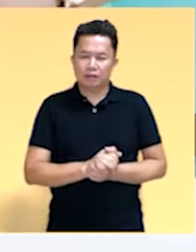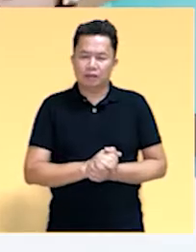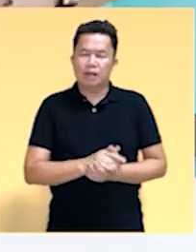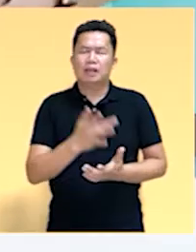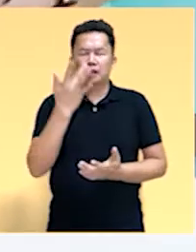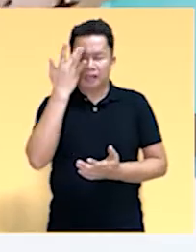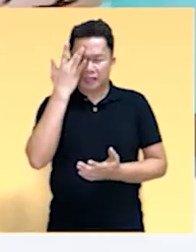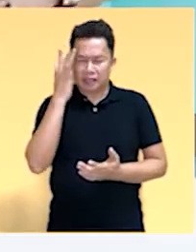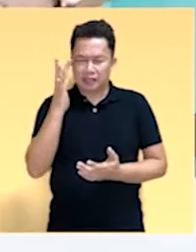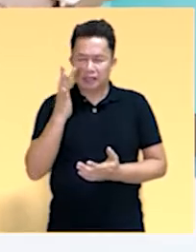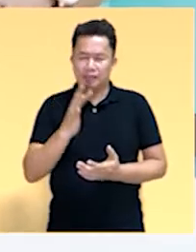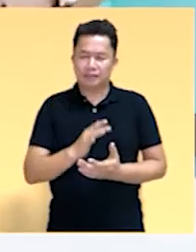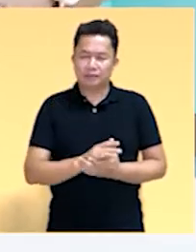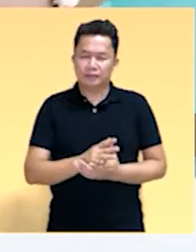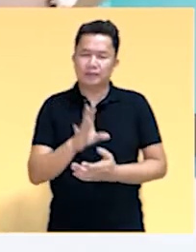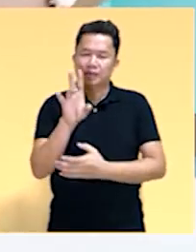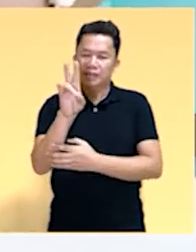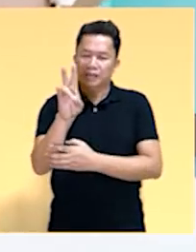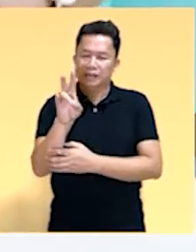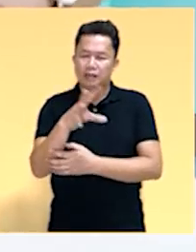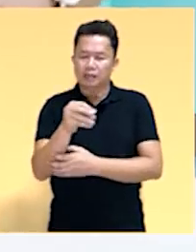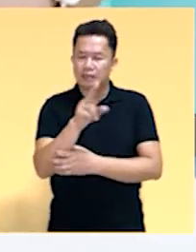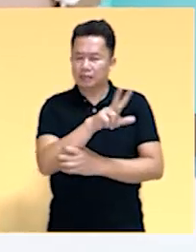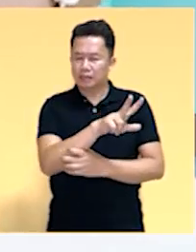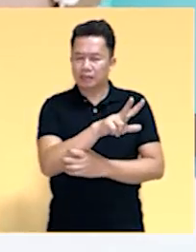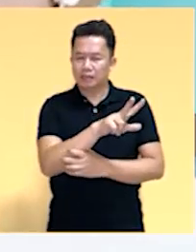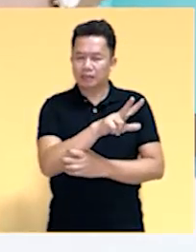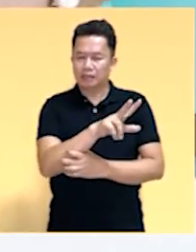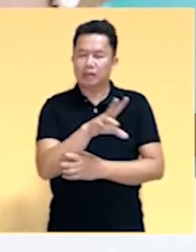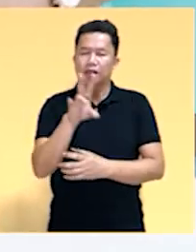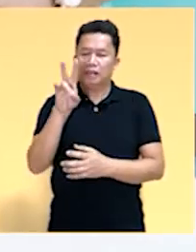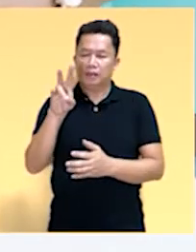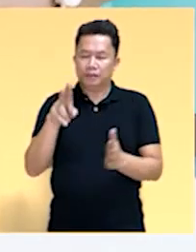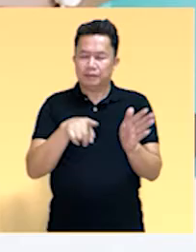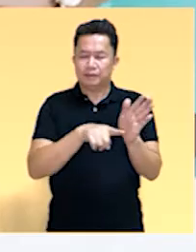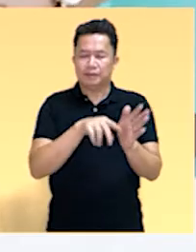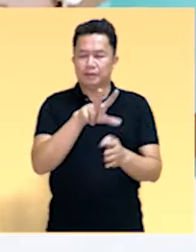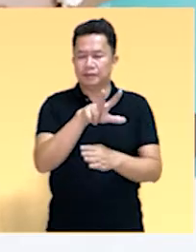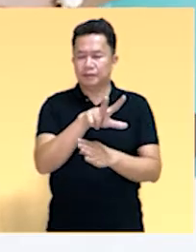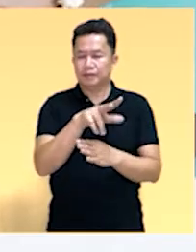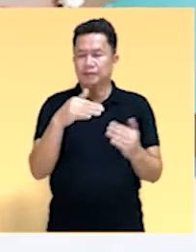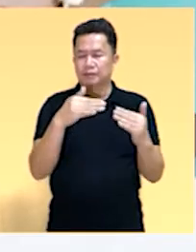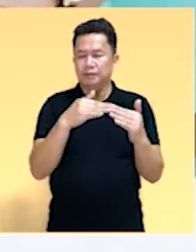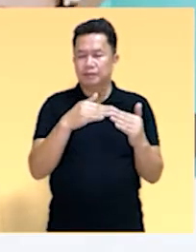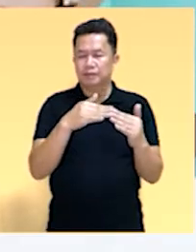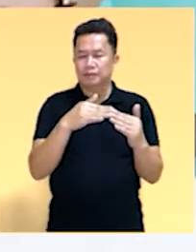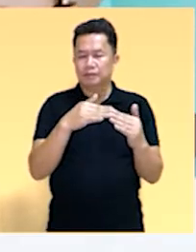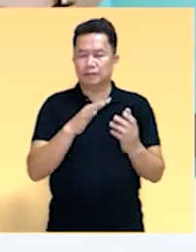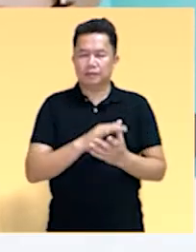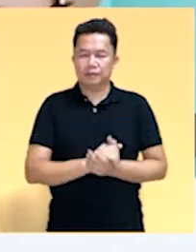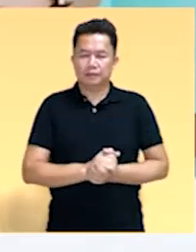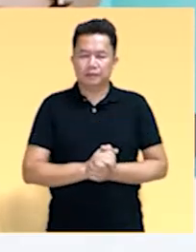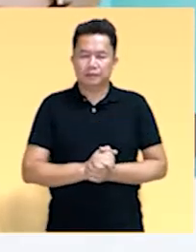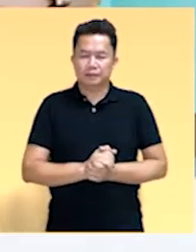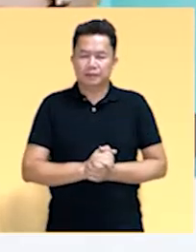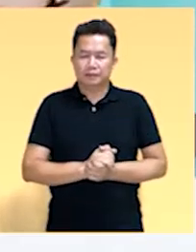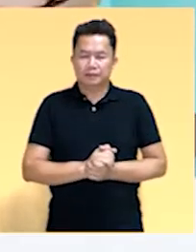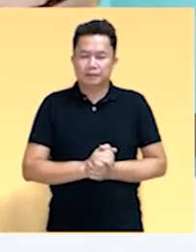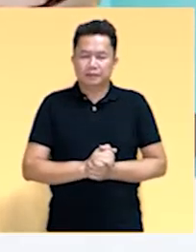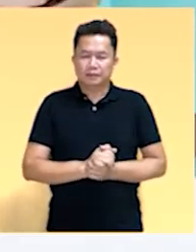Ang galing! 7 at 3. 7 minus 3 equals 2.